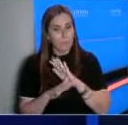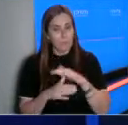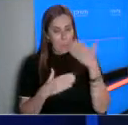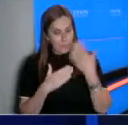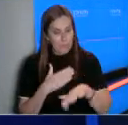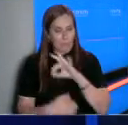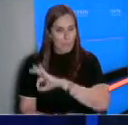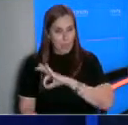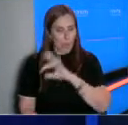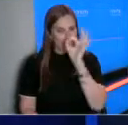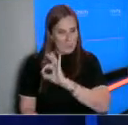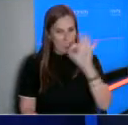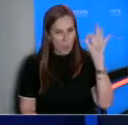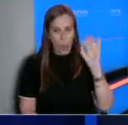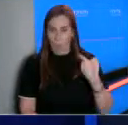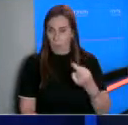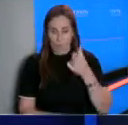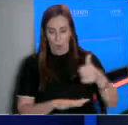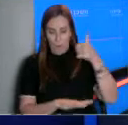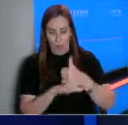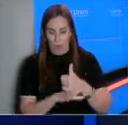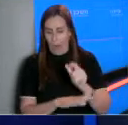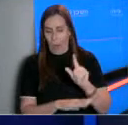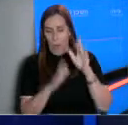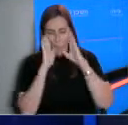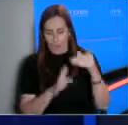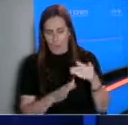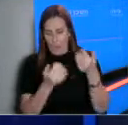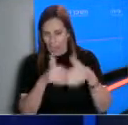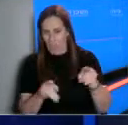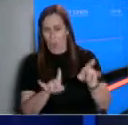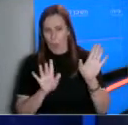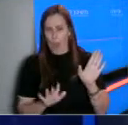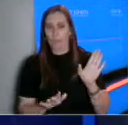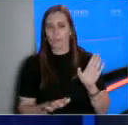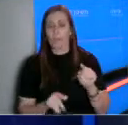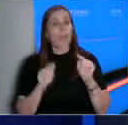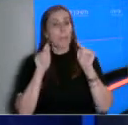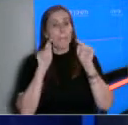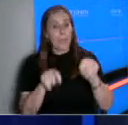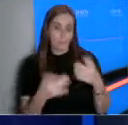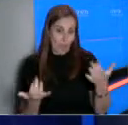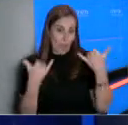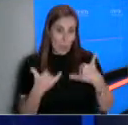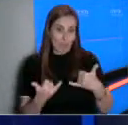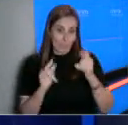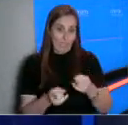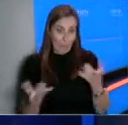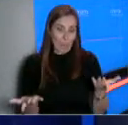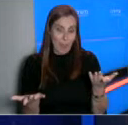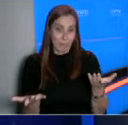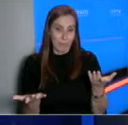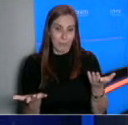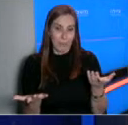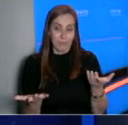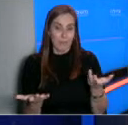מסיימים את התיכון בהצטיינות, נכון. למרות שהמנהלת מרפא את ידיהם. ריקתה לא... את ידיהם. אוקיי. מגיע השלב שבו כאילו, בוא נגיד